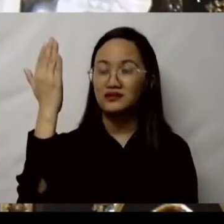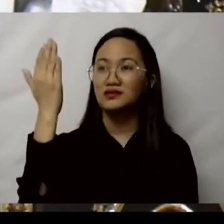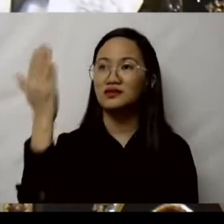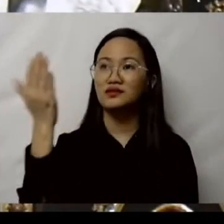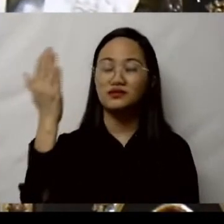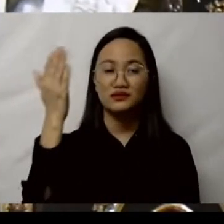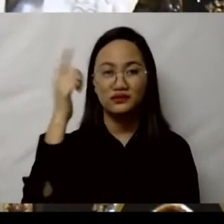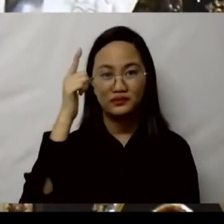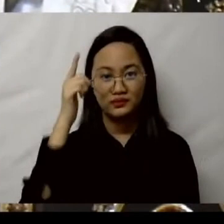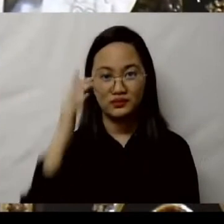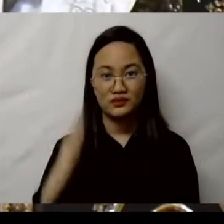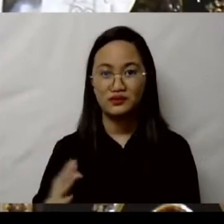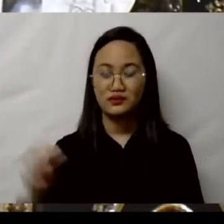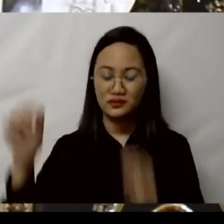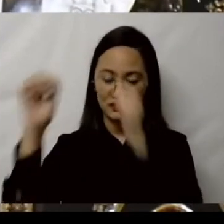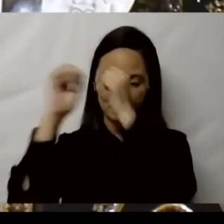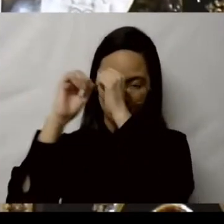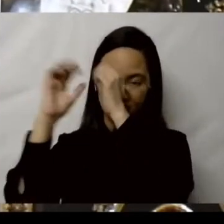iyo, Diyos Ama,